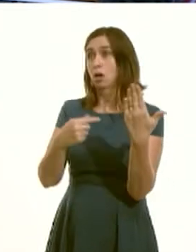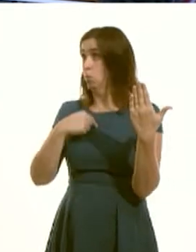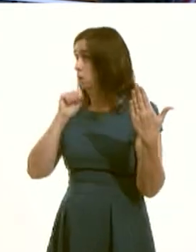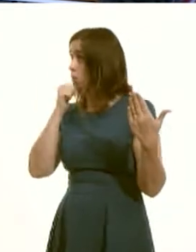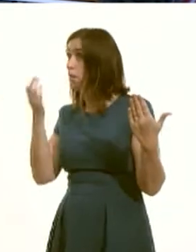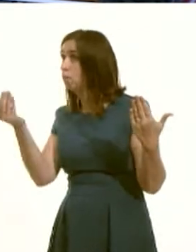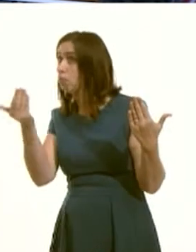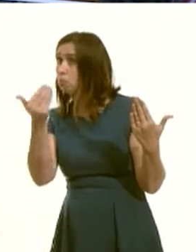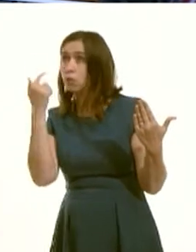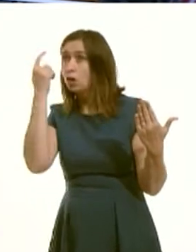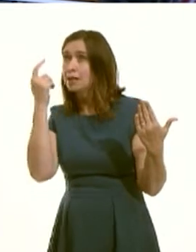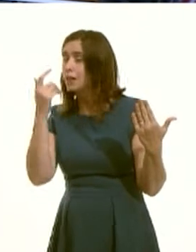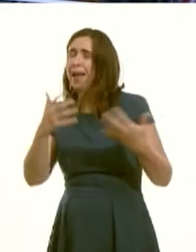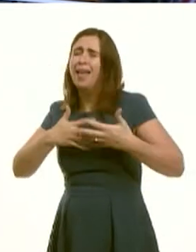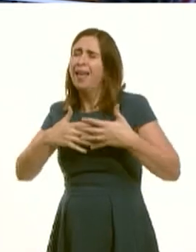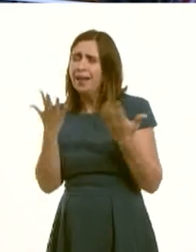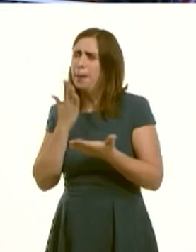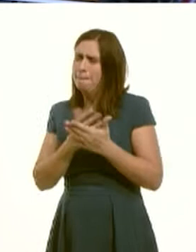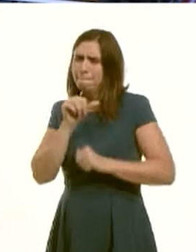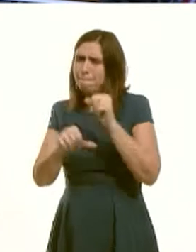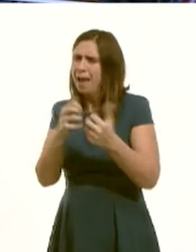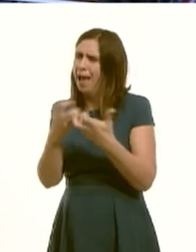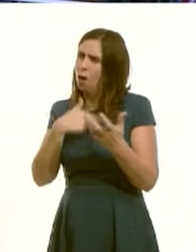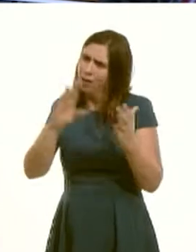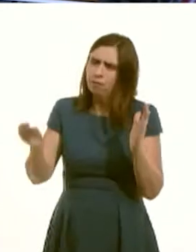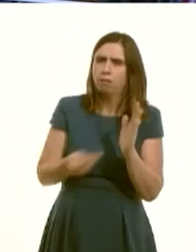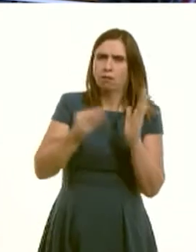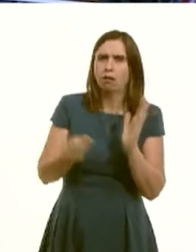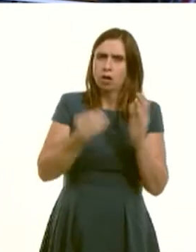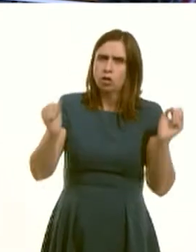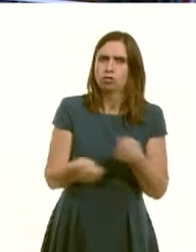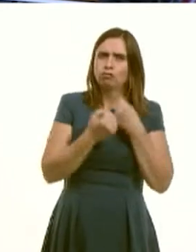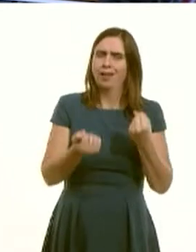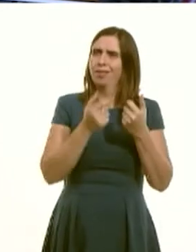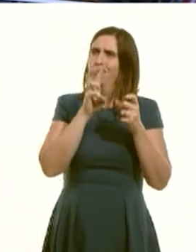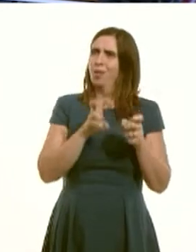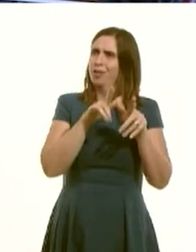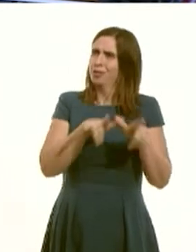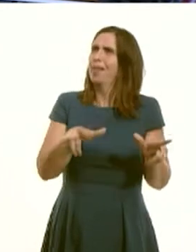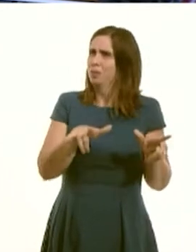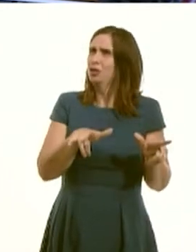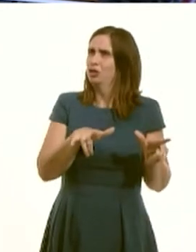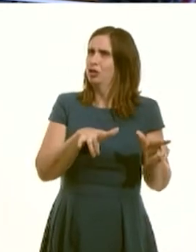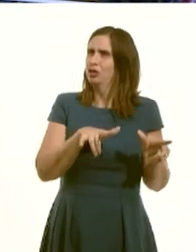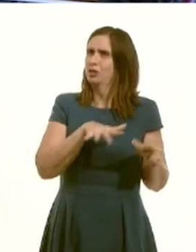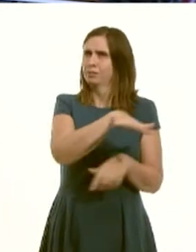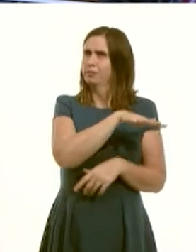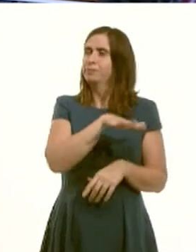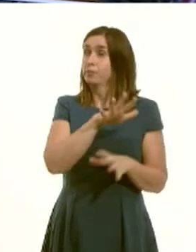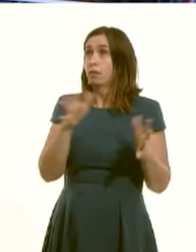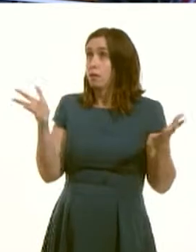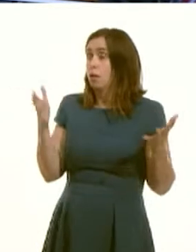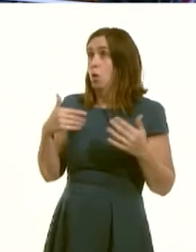cryfhau y system erlis y Gymraeg. Ac wrth gwrs ni wedi helpu llywodraethau lleol